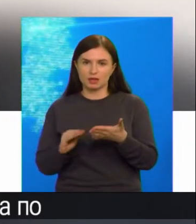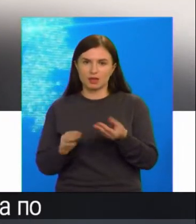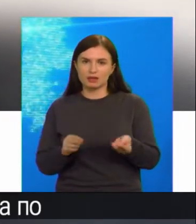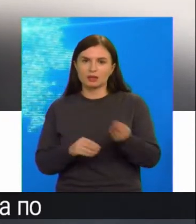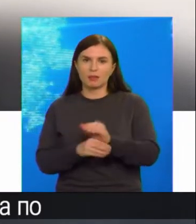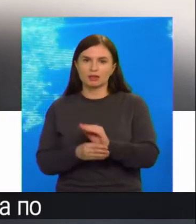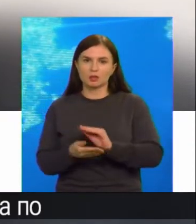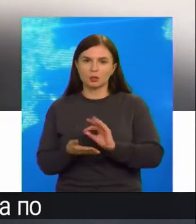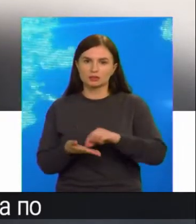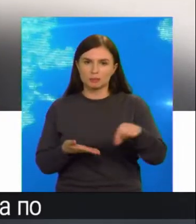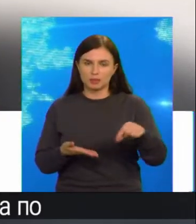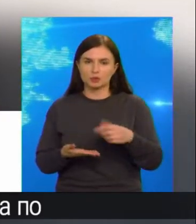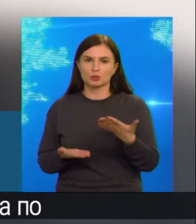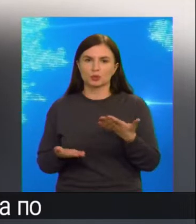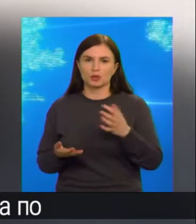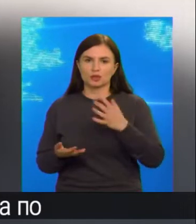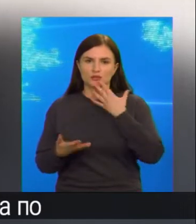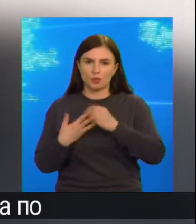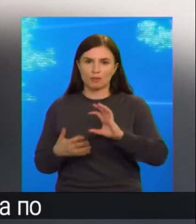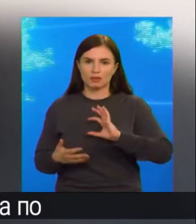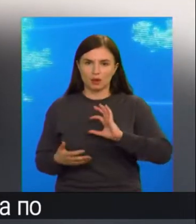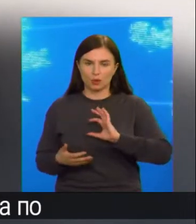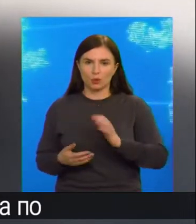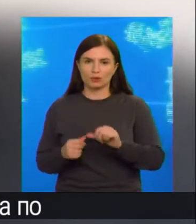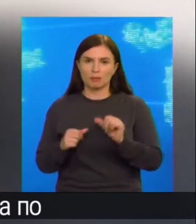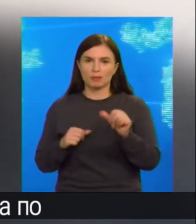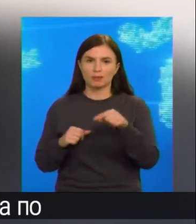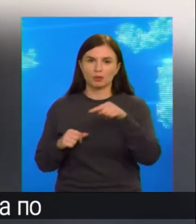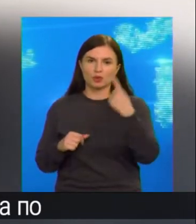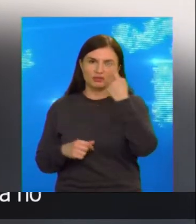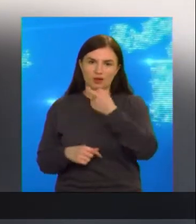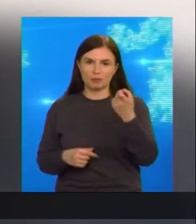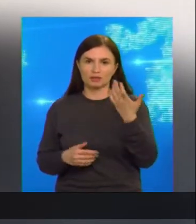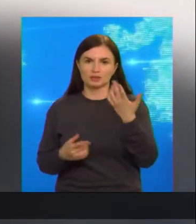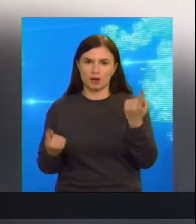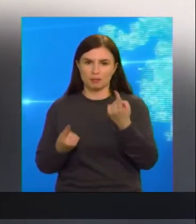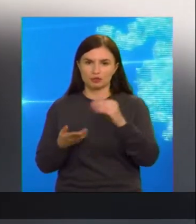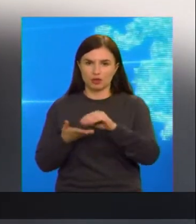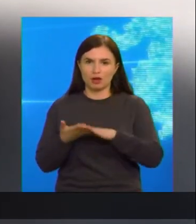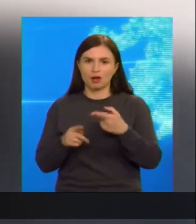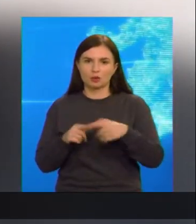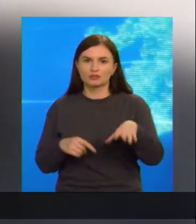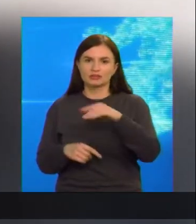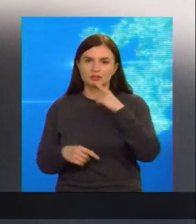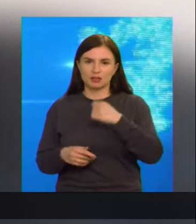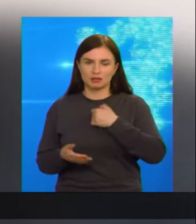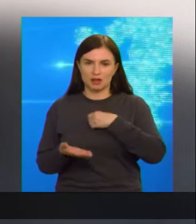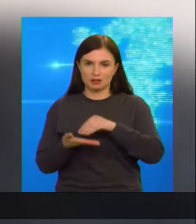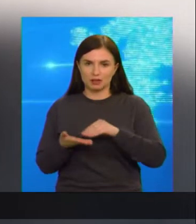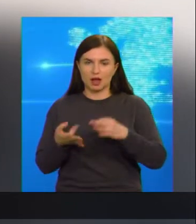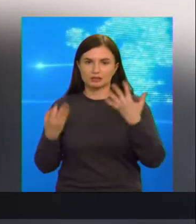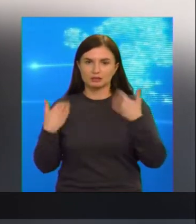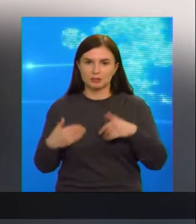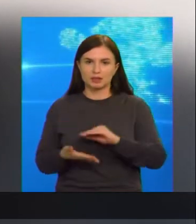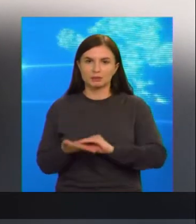дополнительную записку в солдатском медальоне. Помимо той информации штатной, которую оставляли все солдаты о себе, он